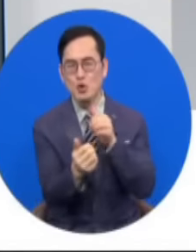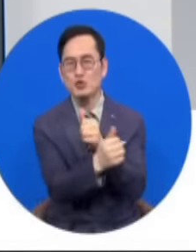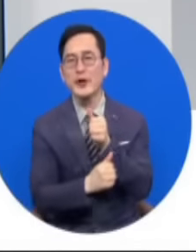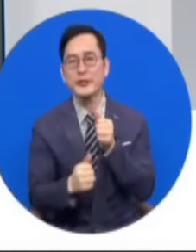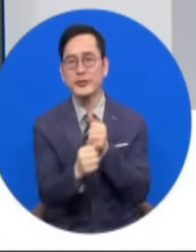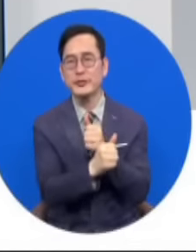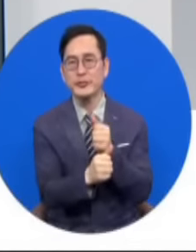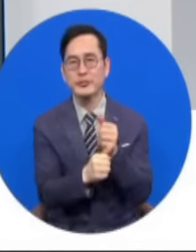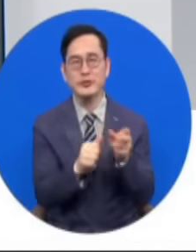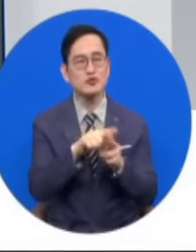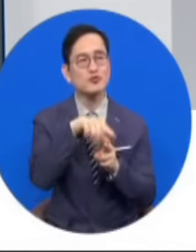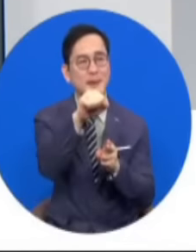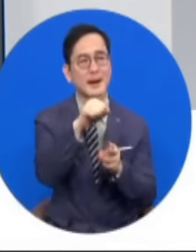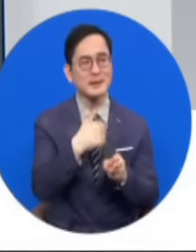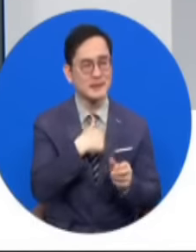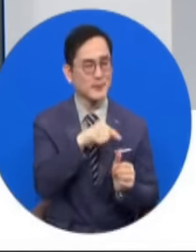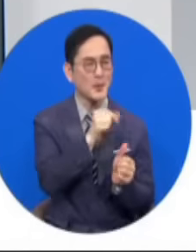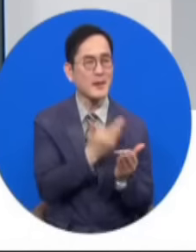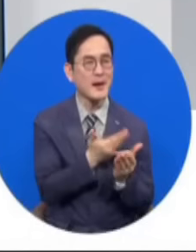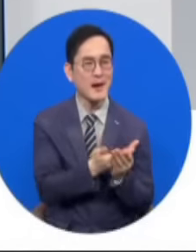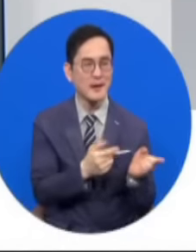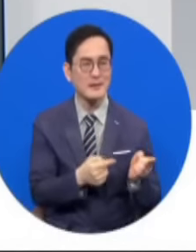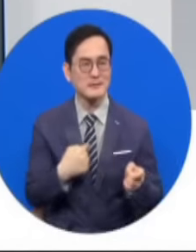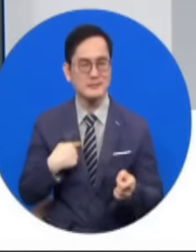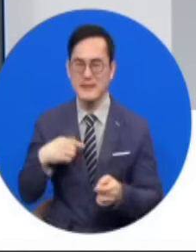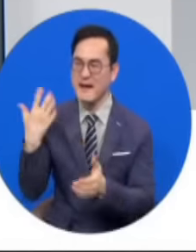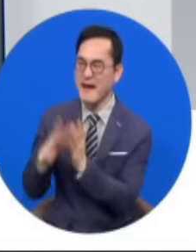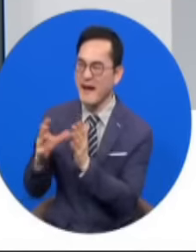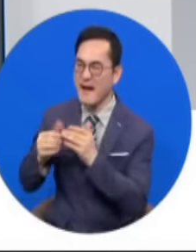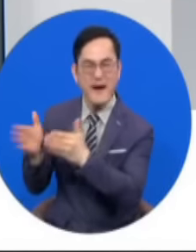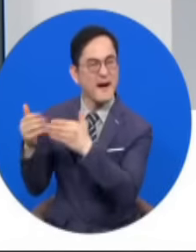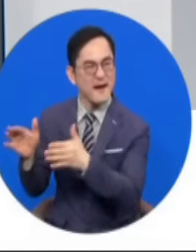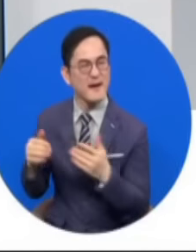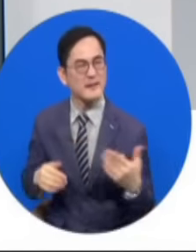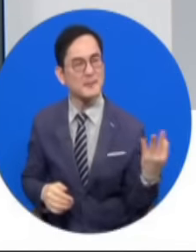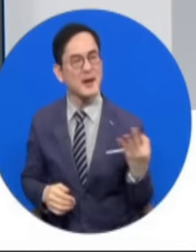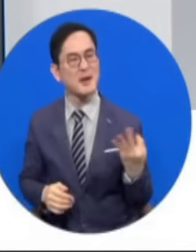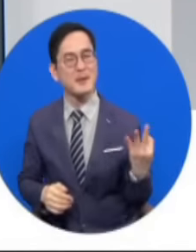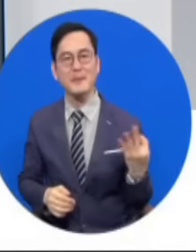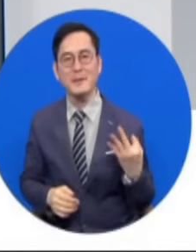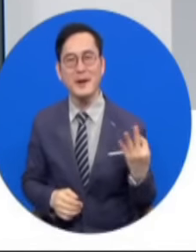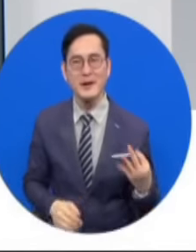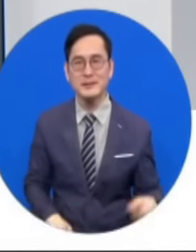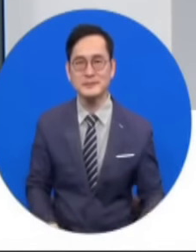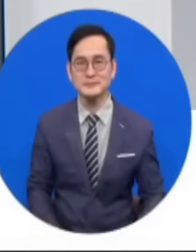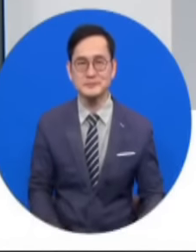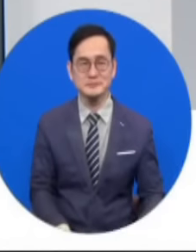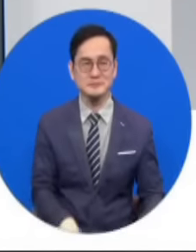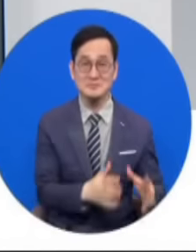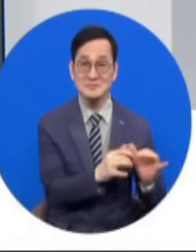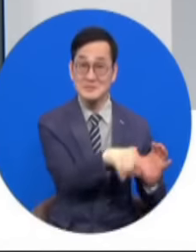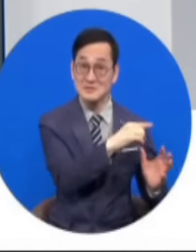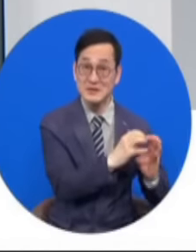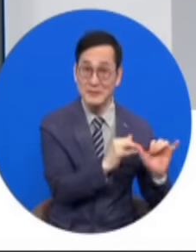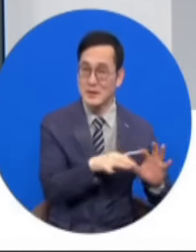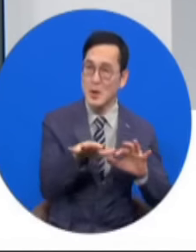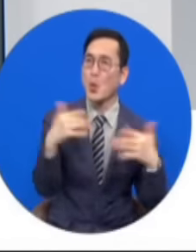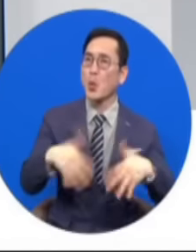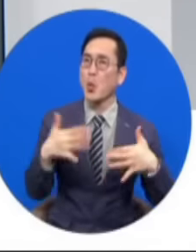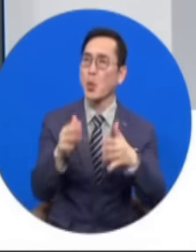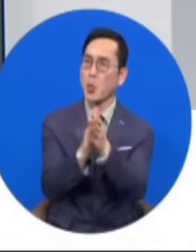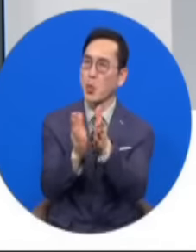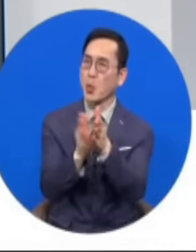그래서 본인이 사과를 하지 않고 끝까지 버티는 그래서 오히려 지지자들 사이에서는 뭐 대단하다 용감하다 뭐 그런